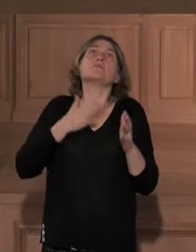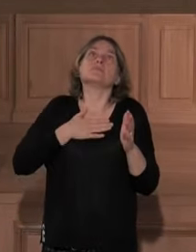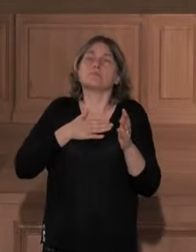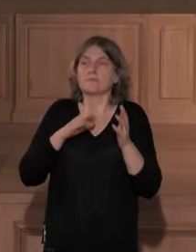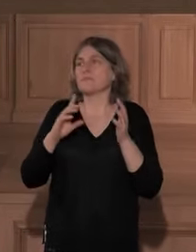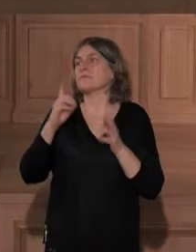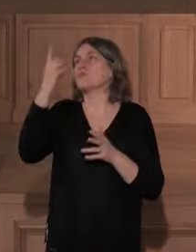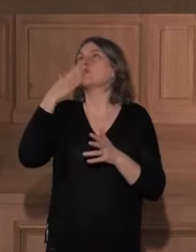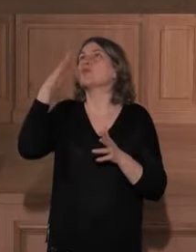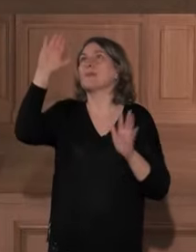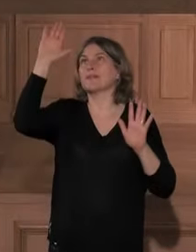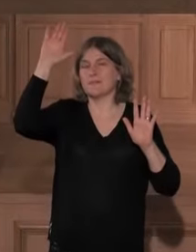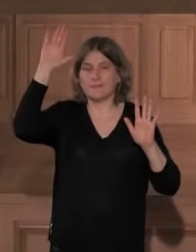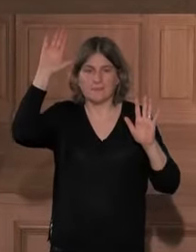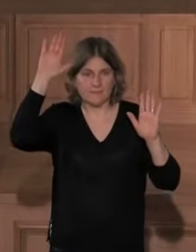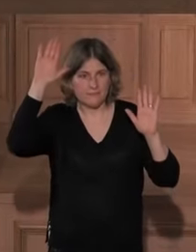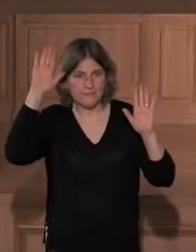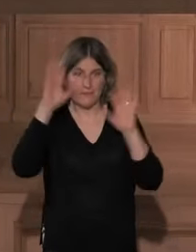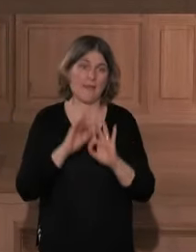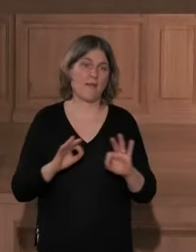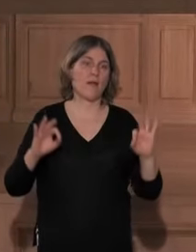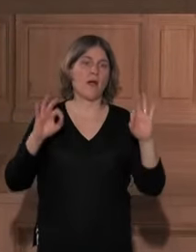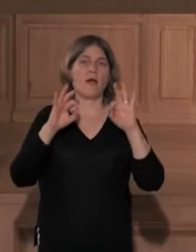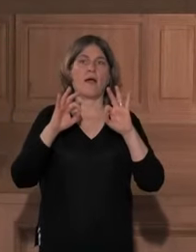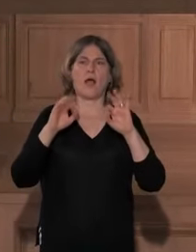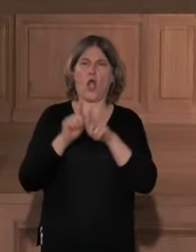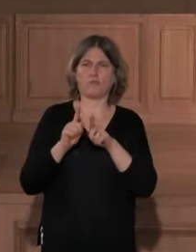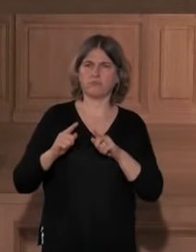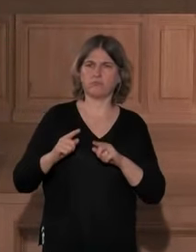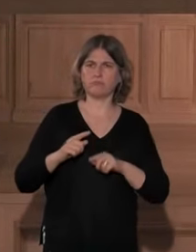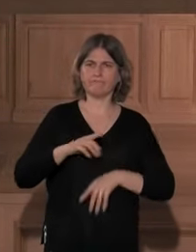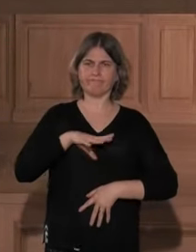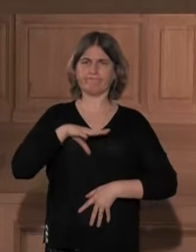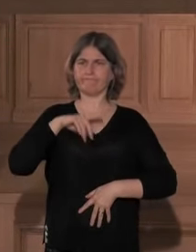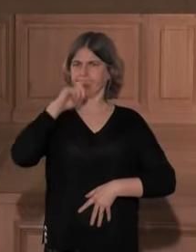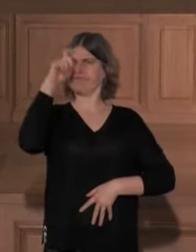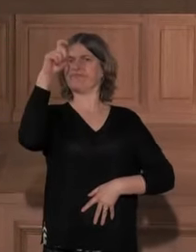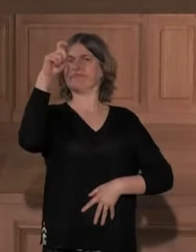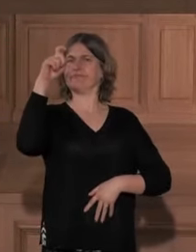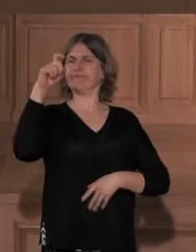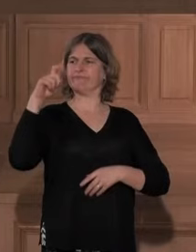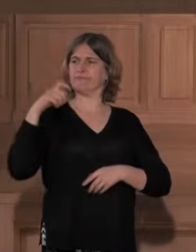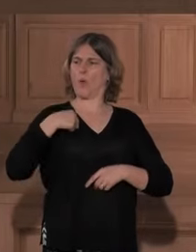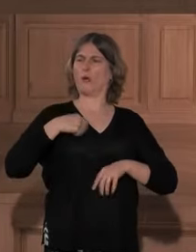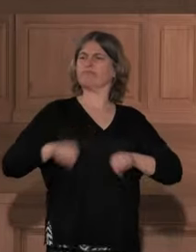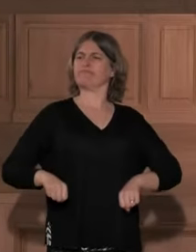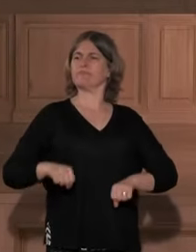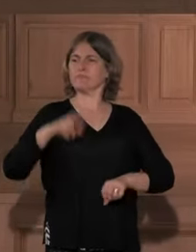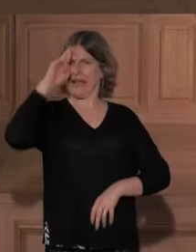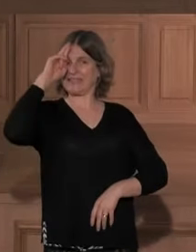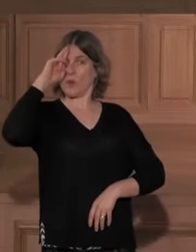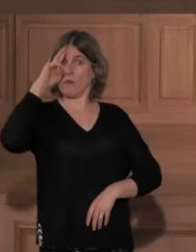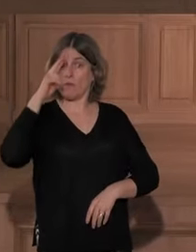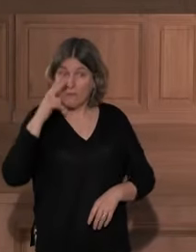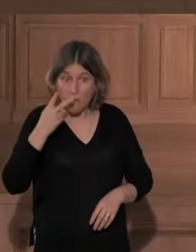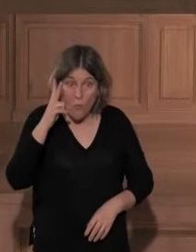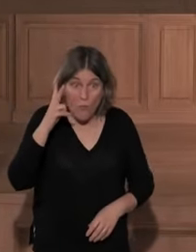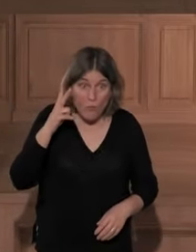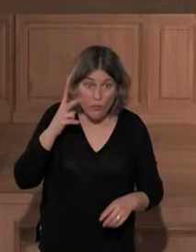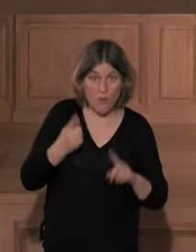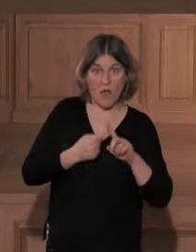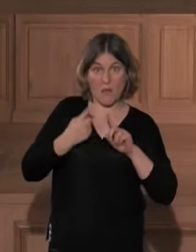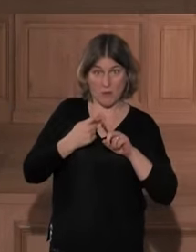en tout cas, il n'y a pas de rivalité ou d'ego. Vous savez, le plus fort, c'est pas toujours le directeur. Le plus fort,